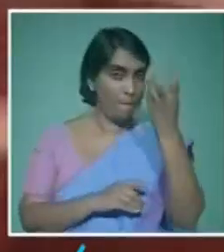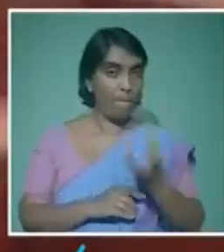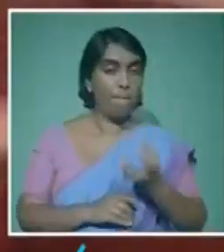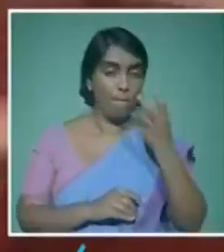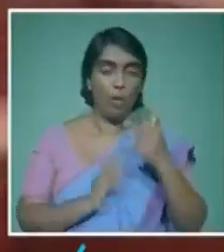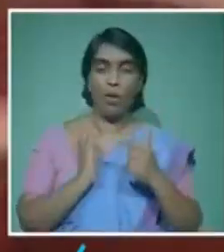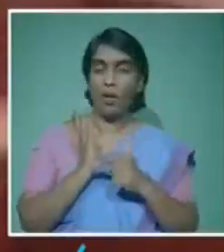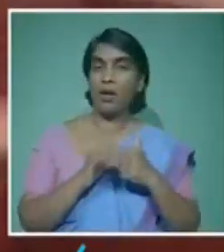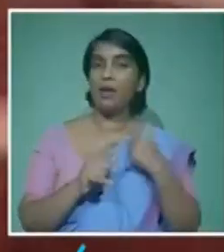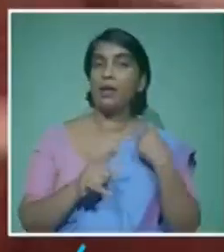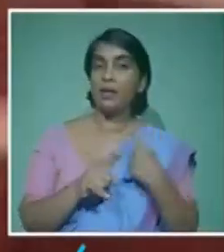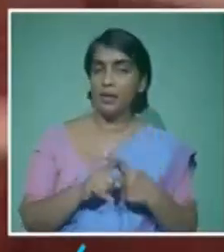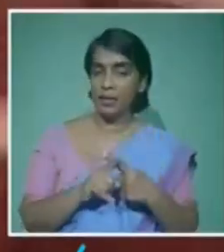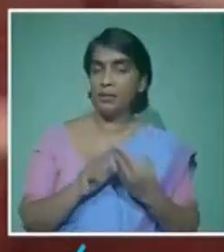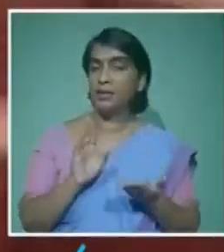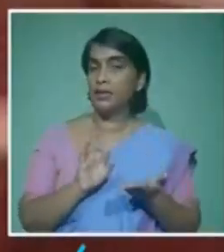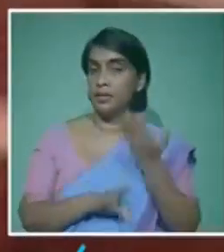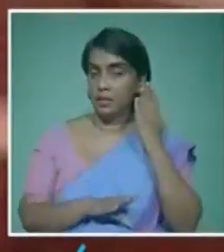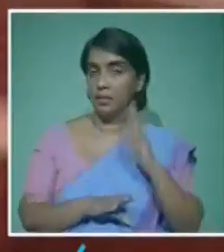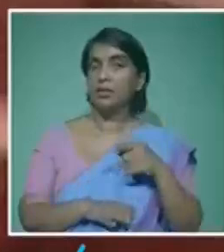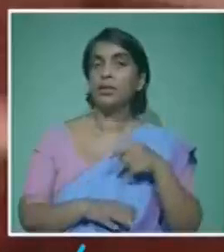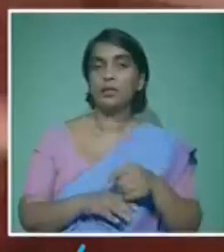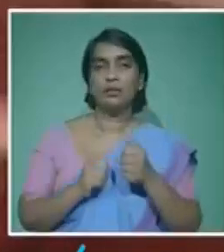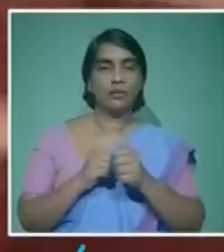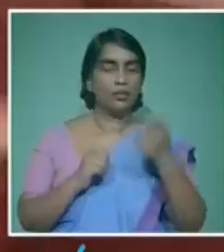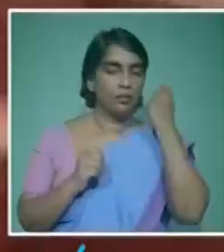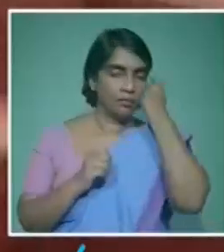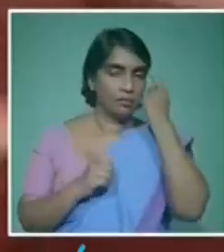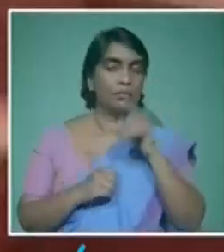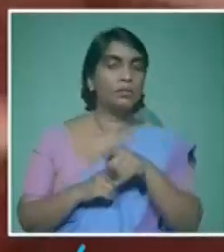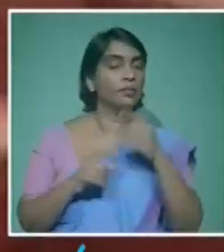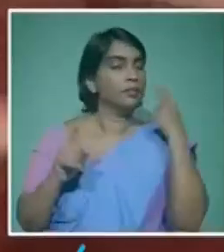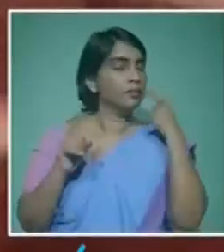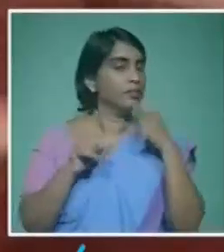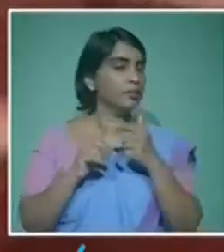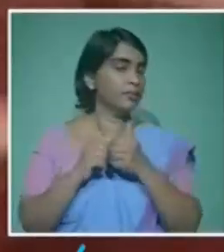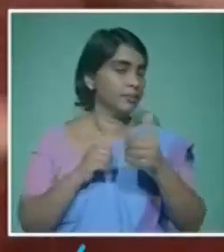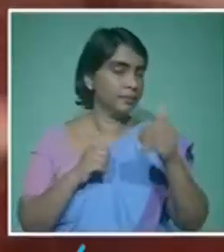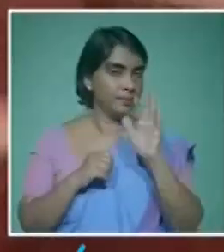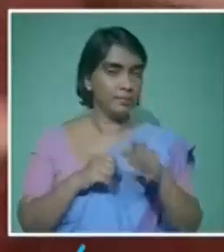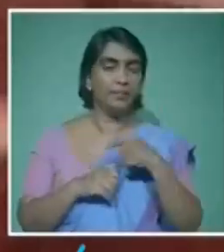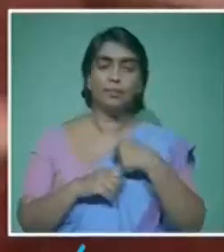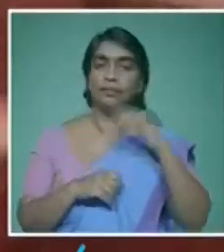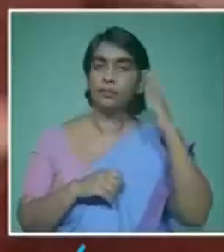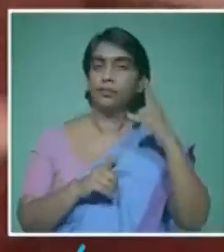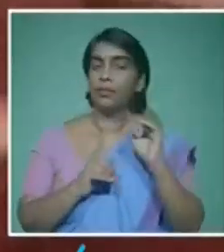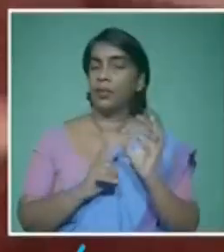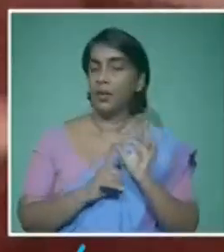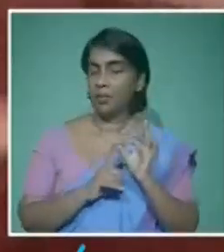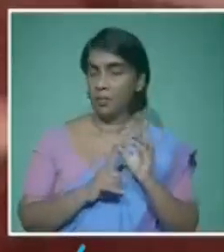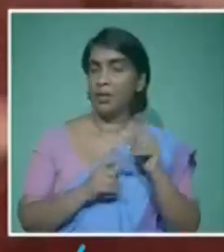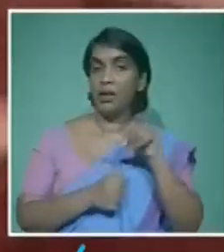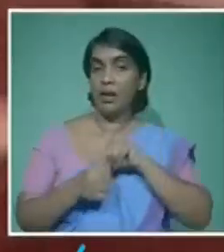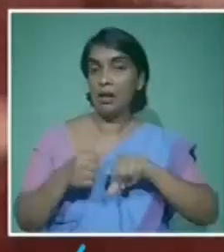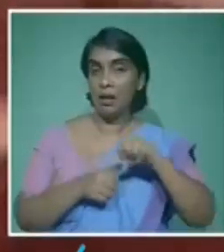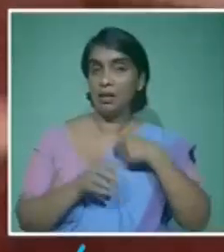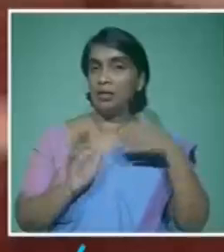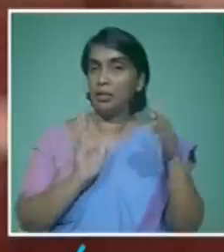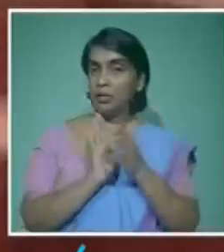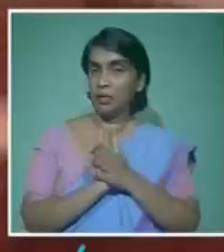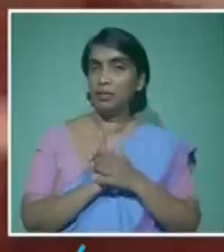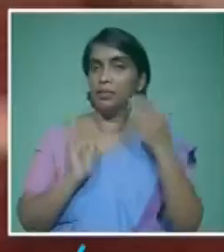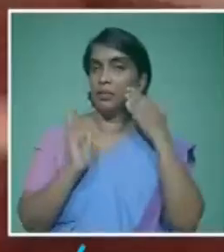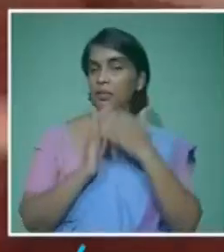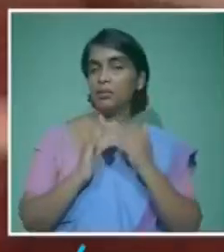உணவுகளின் உற்பத்தியினை தேசிய ரீதியில் அதிகரிப்பதற்கும் தனியார் துறையுடன் இணைந்து நடவடிக்கைகளை முன்னெடுத்து வருகின்றோம்.